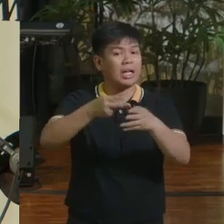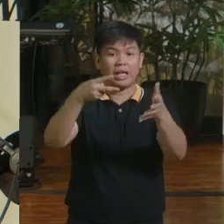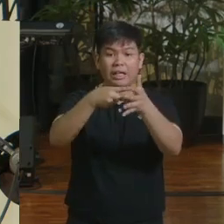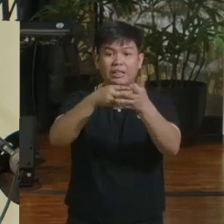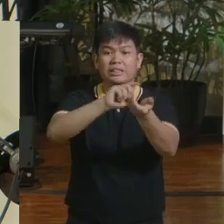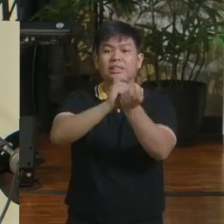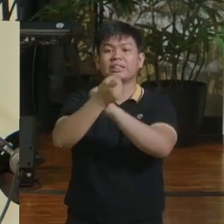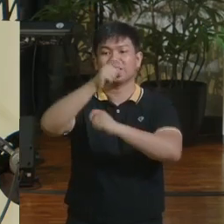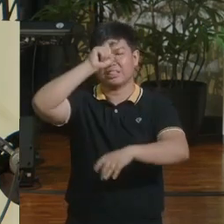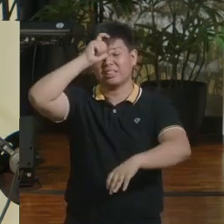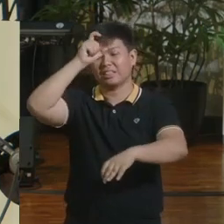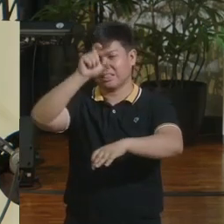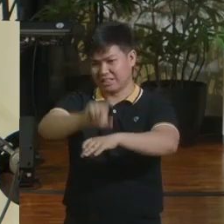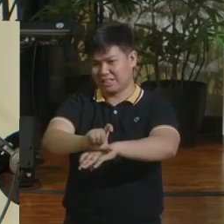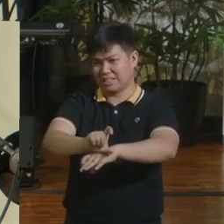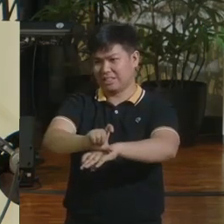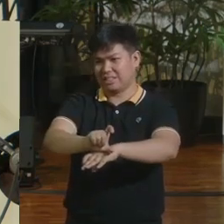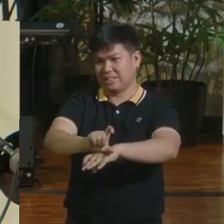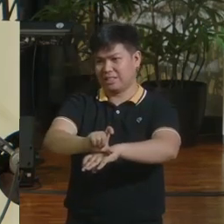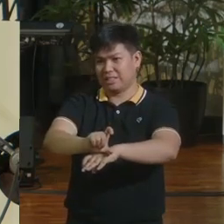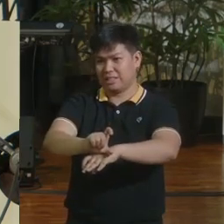So mga totoo pong lugar ito.